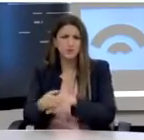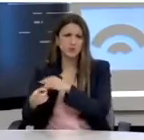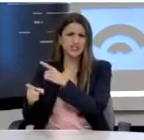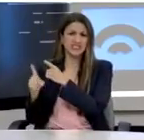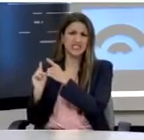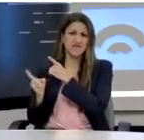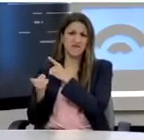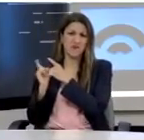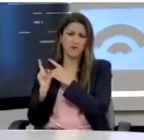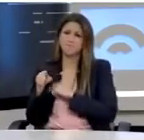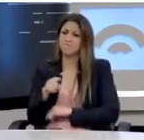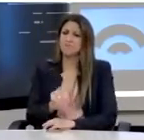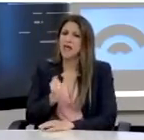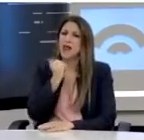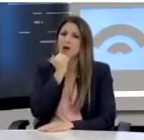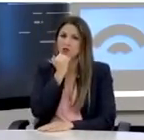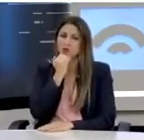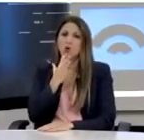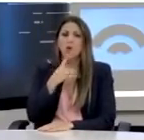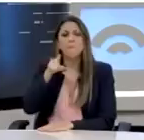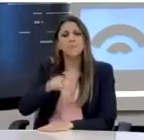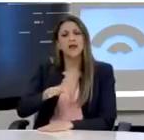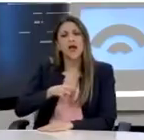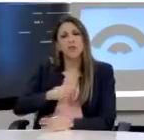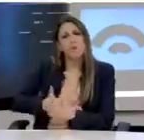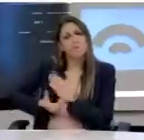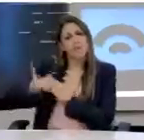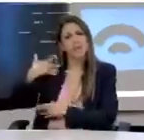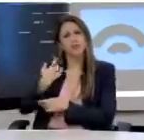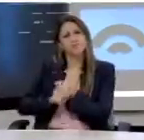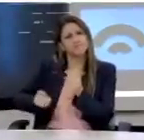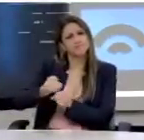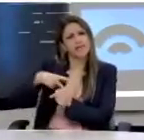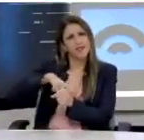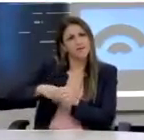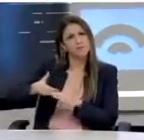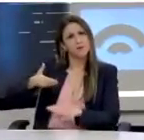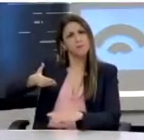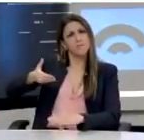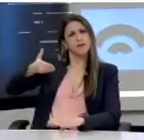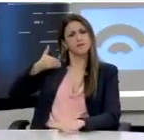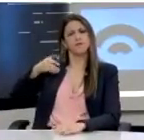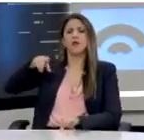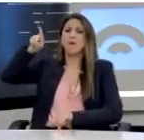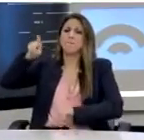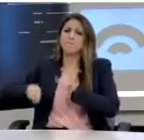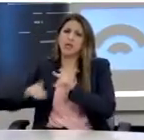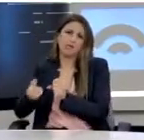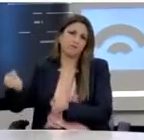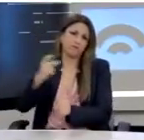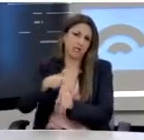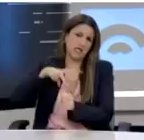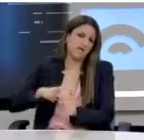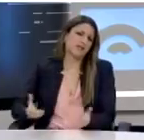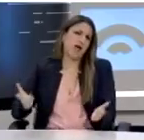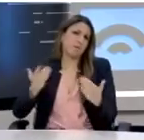πρόσωπα που κυβέρνησαν τη χώρα, εγώ δεν λέω για κάποιους οι οποίοι δεν κυβέρνησαν και είχαν αυτή τη θέση.